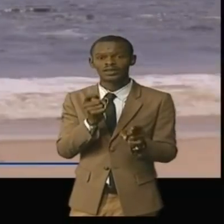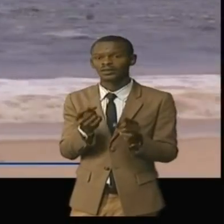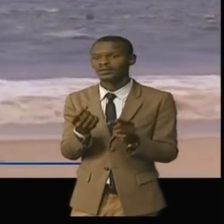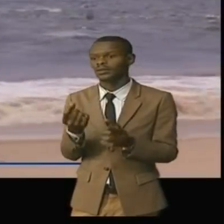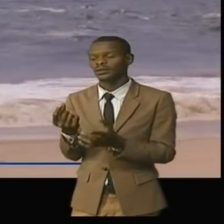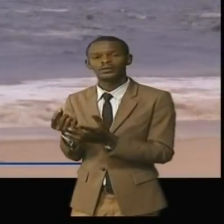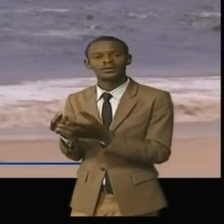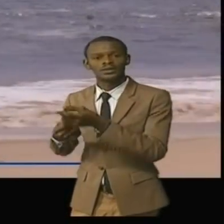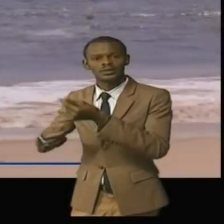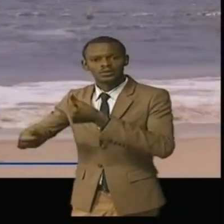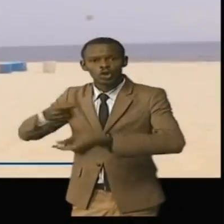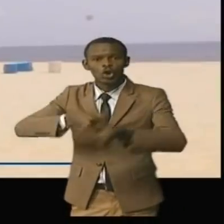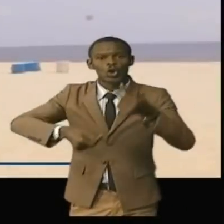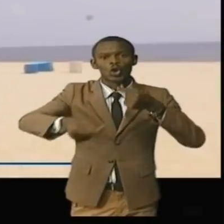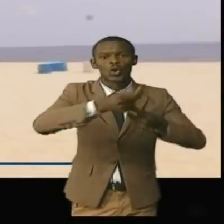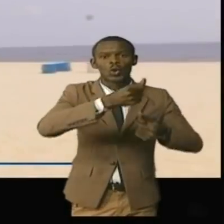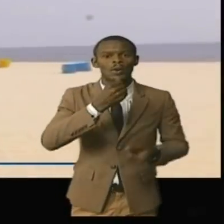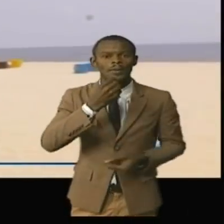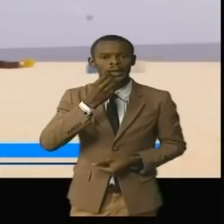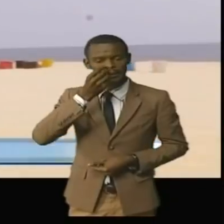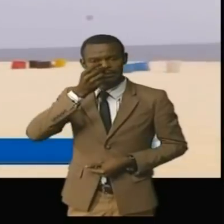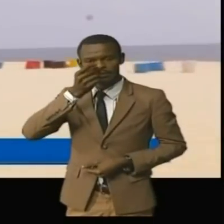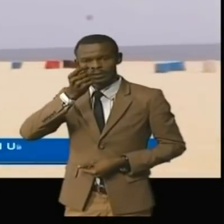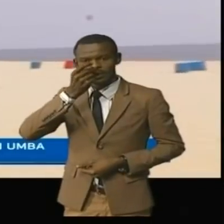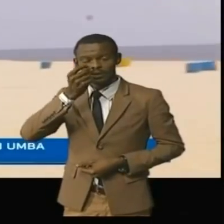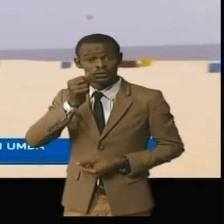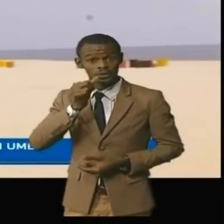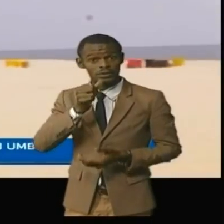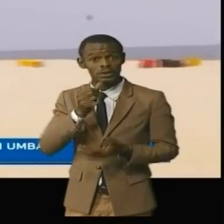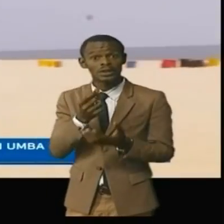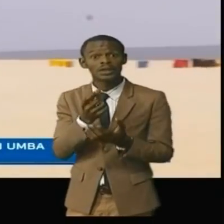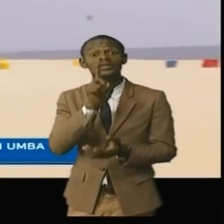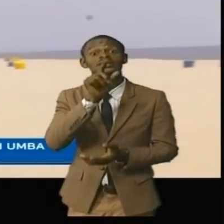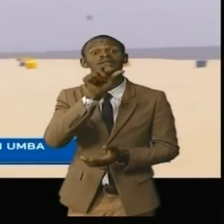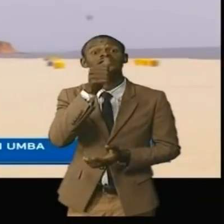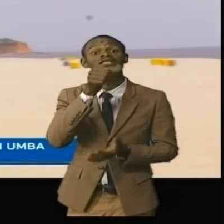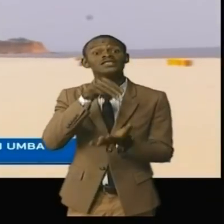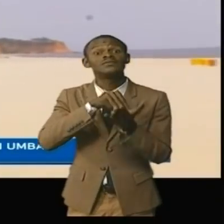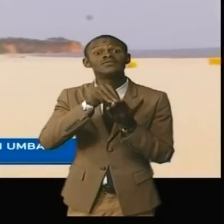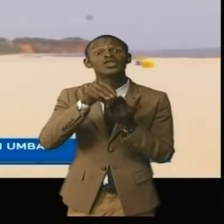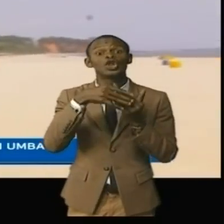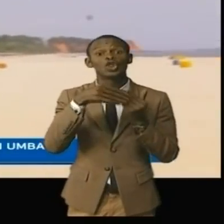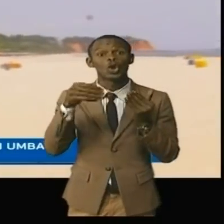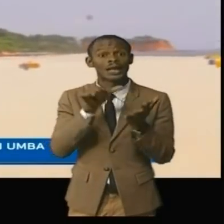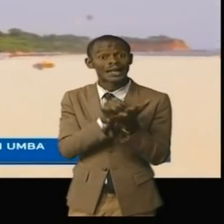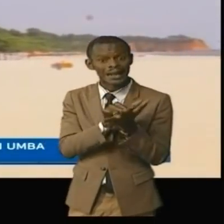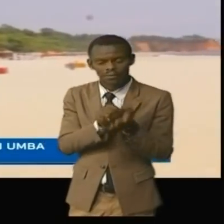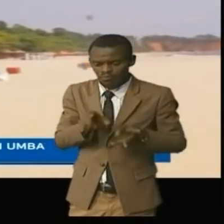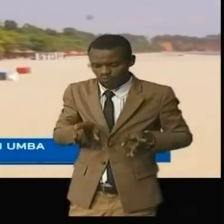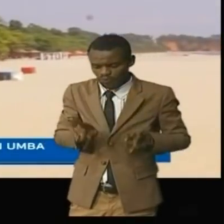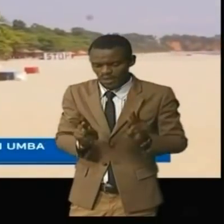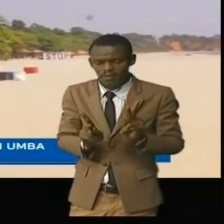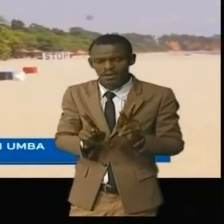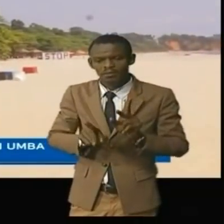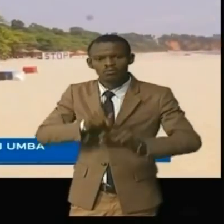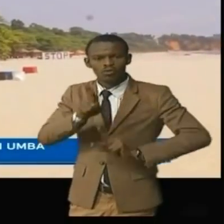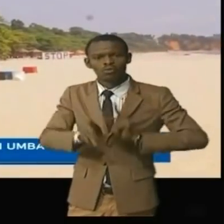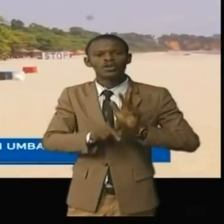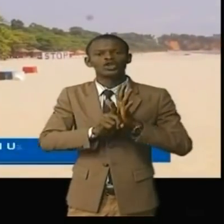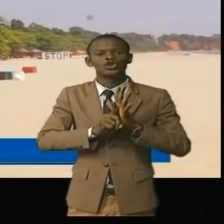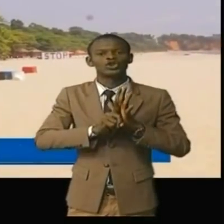affectés au projet de développement de tout le territoire, sans discrimination aucune, pour éviter les frustrations.